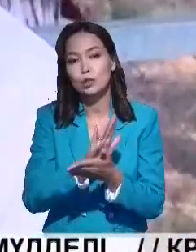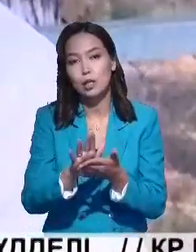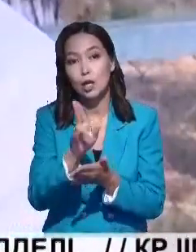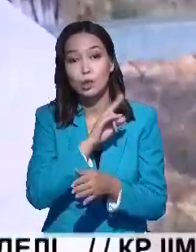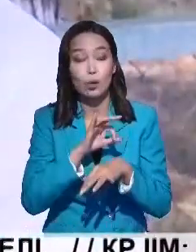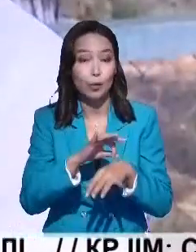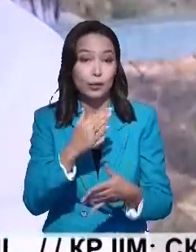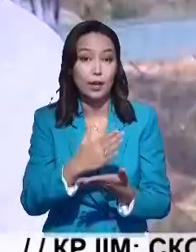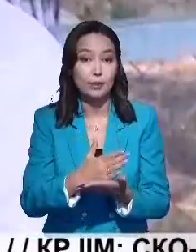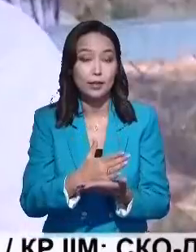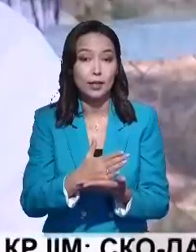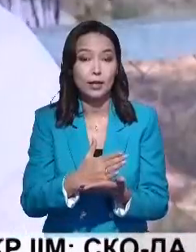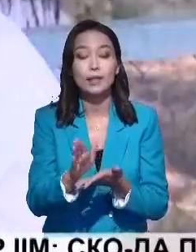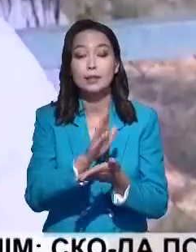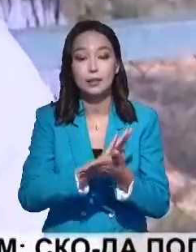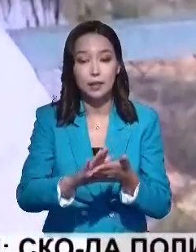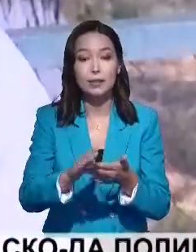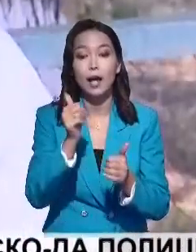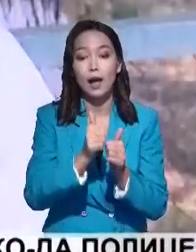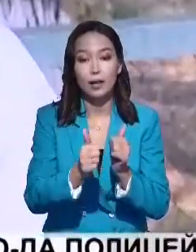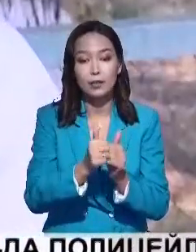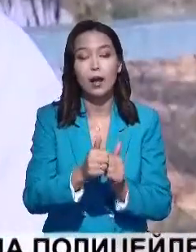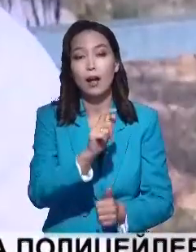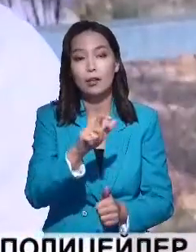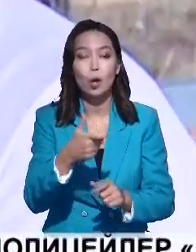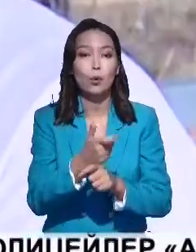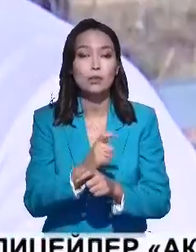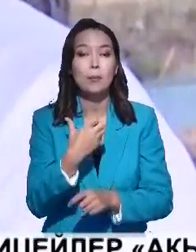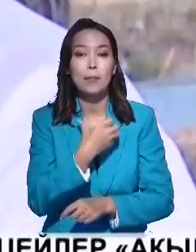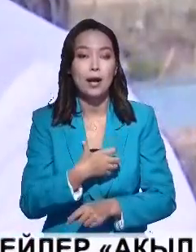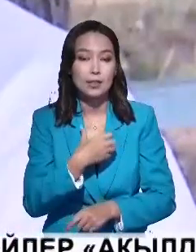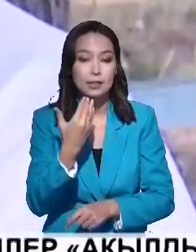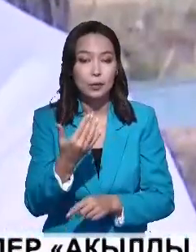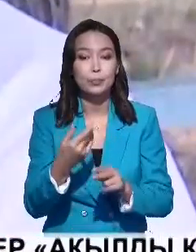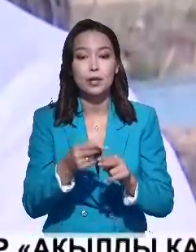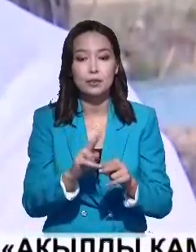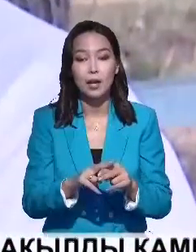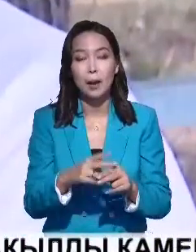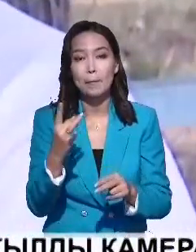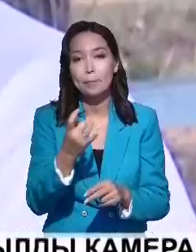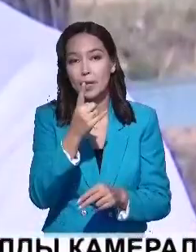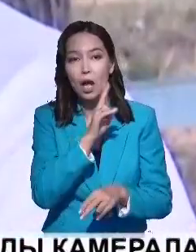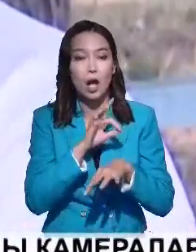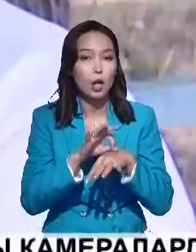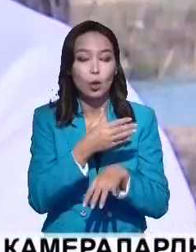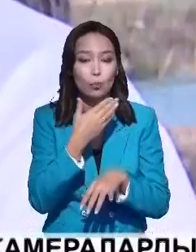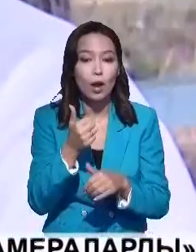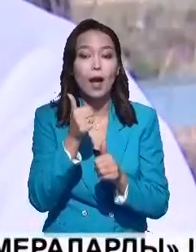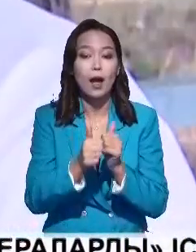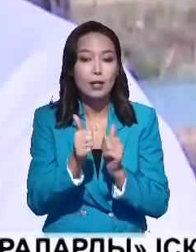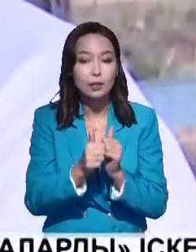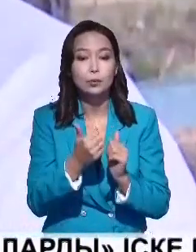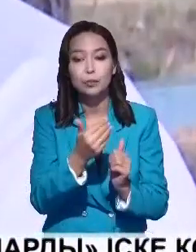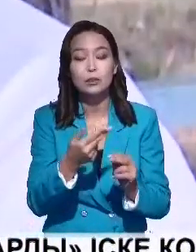жасаудамыз. Тазалық әрбір адамзат үшін аса маңызды. Бұл бір күндік шара емес, әр кез